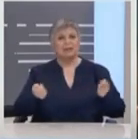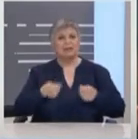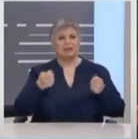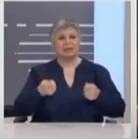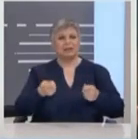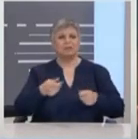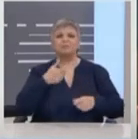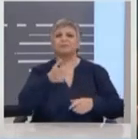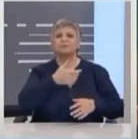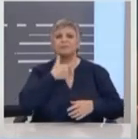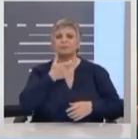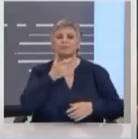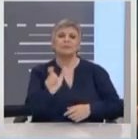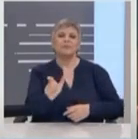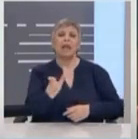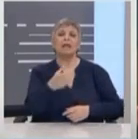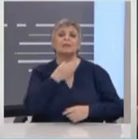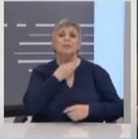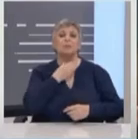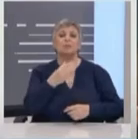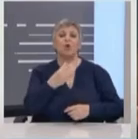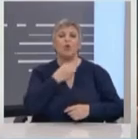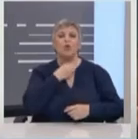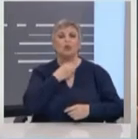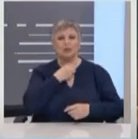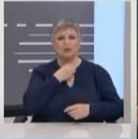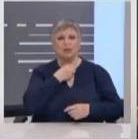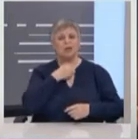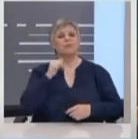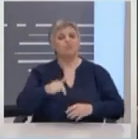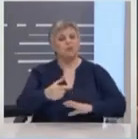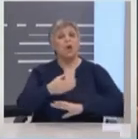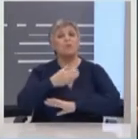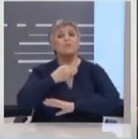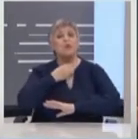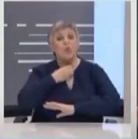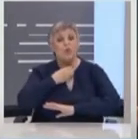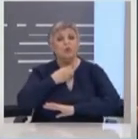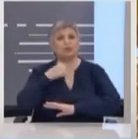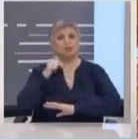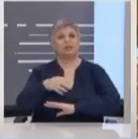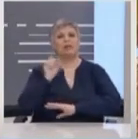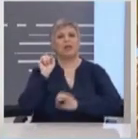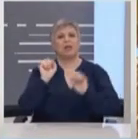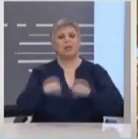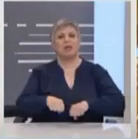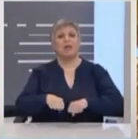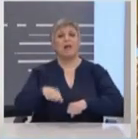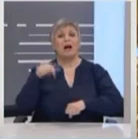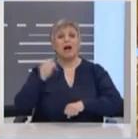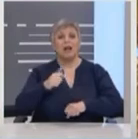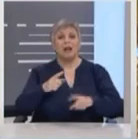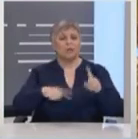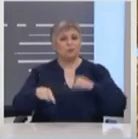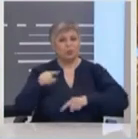προδοσία ήταν, βεβαίως, προδοσία όχι μόνο της Χούντας και των πολιτών. Παρακαλώ, ο δεύτερος, εντάξει,